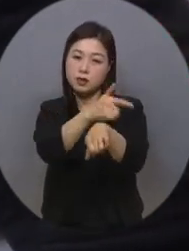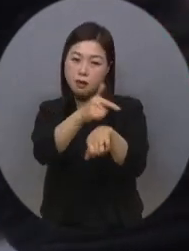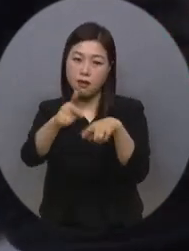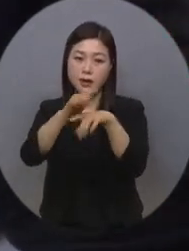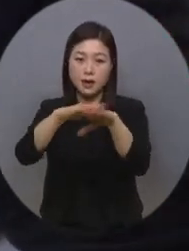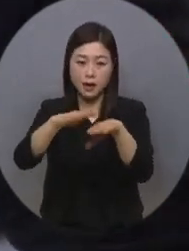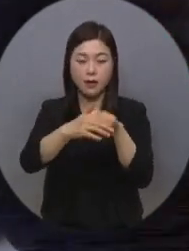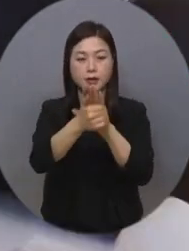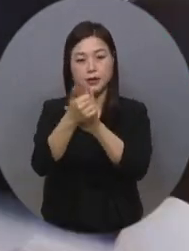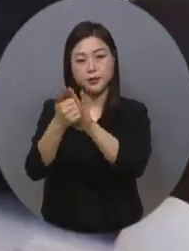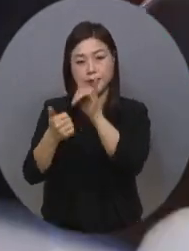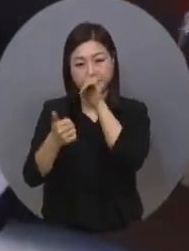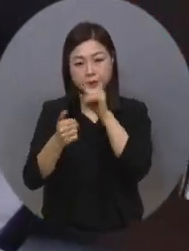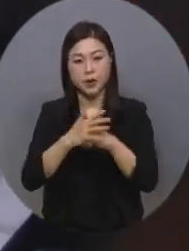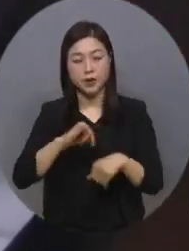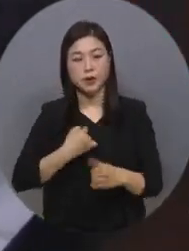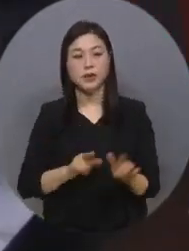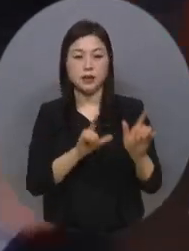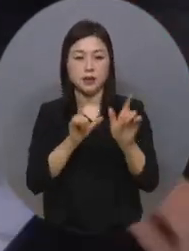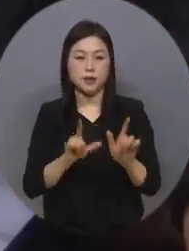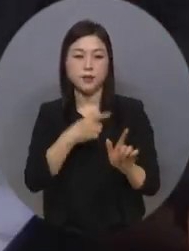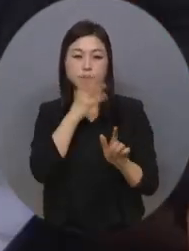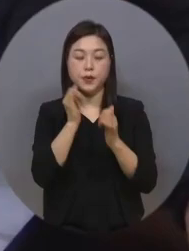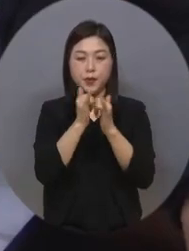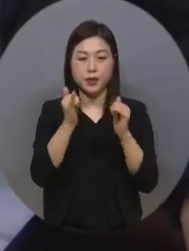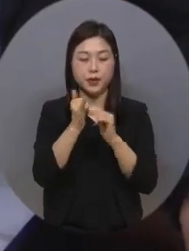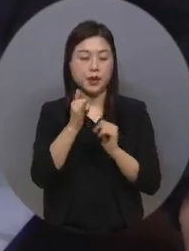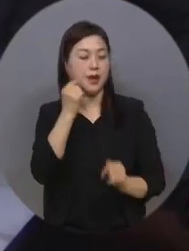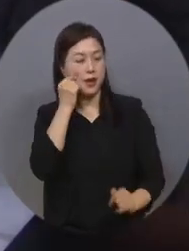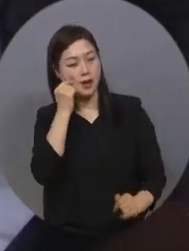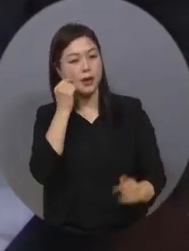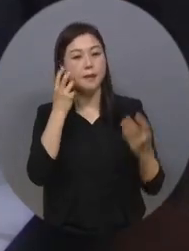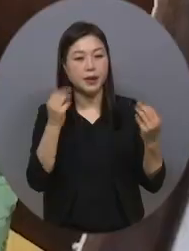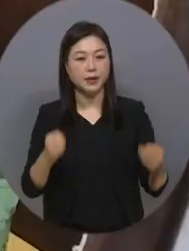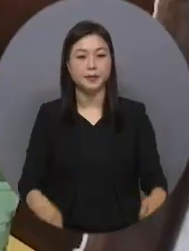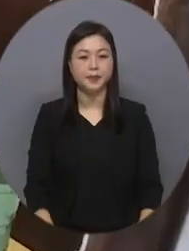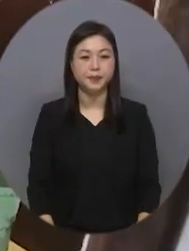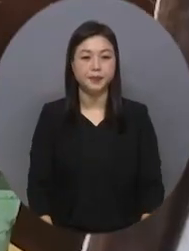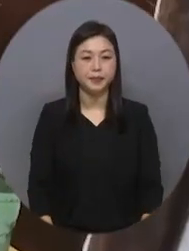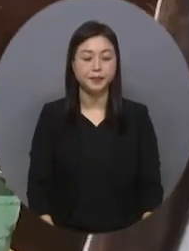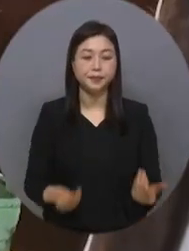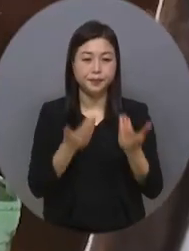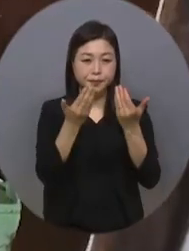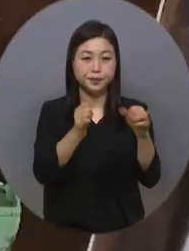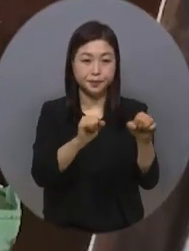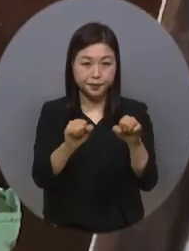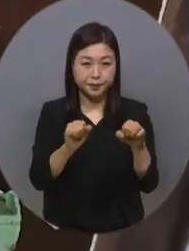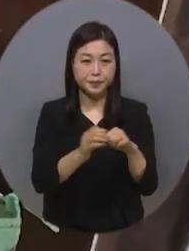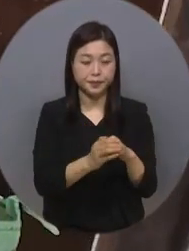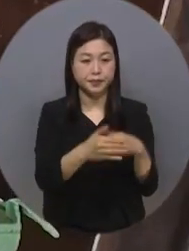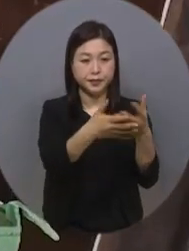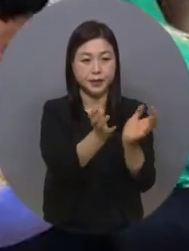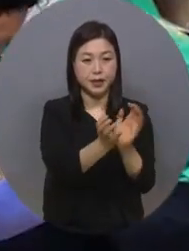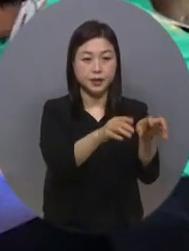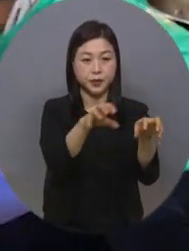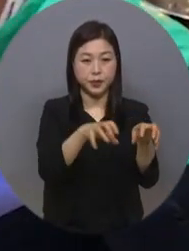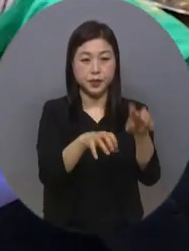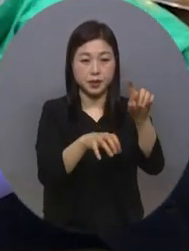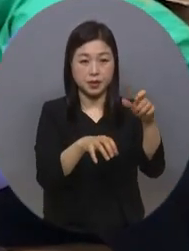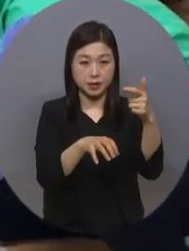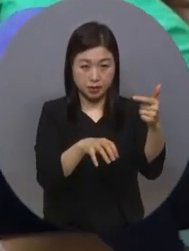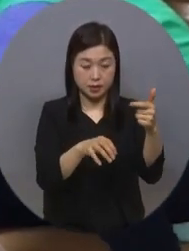처리해주는 봉사활동으로 혼자 사는 어르신들의 큰 호응을 얻고 있습니다. 이날 봉사활동은 16개 단체